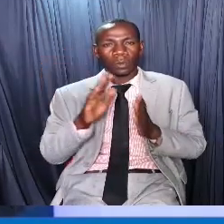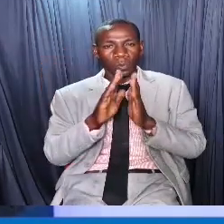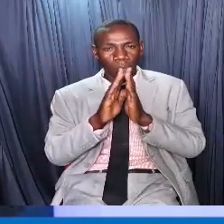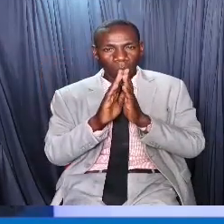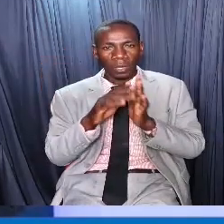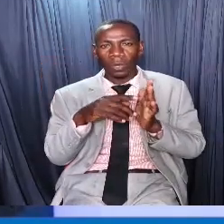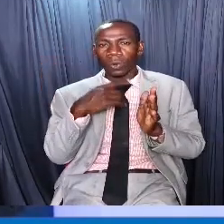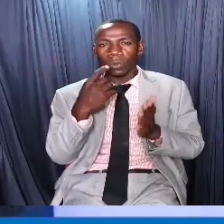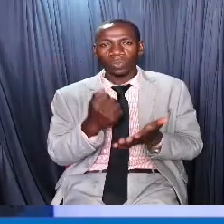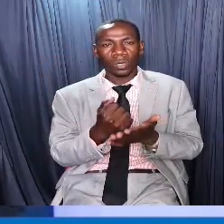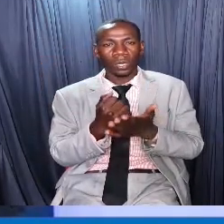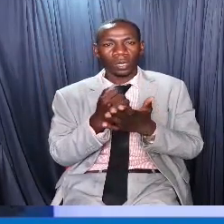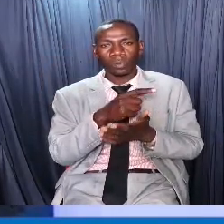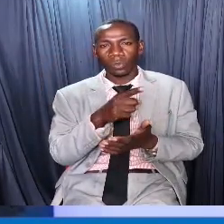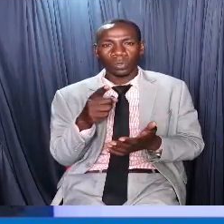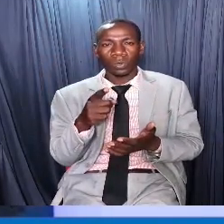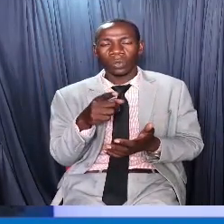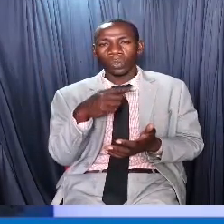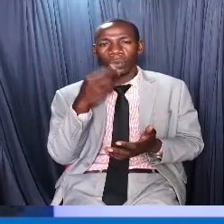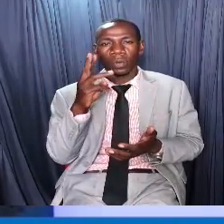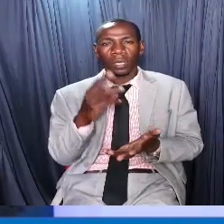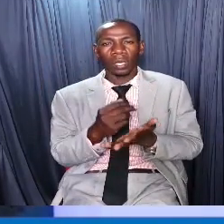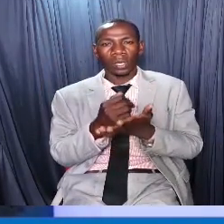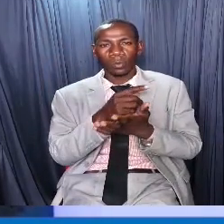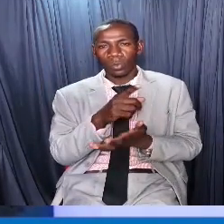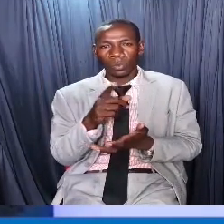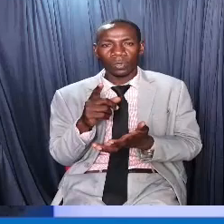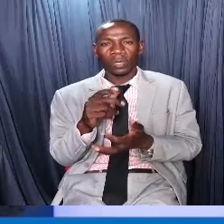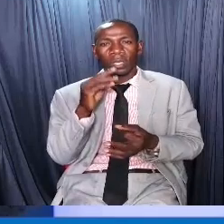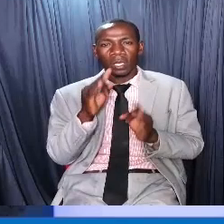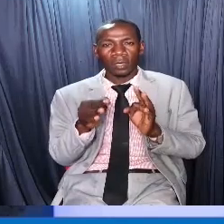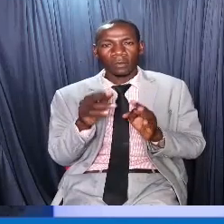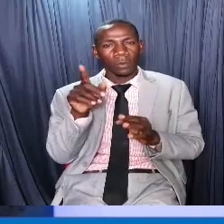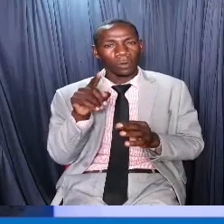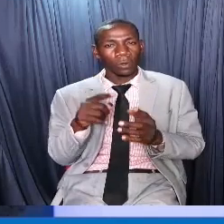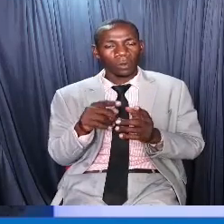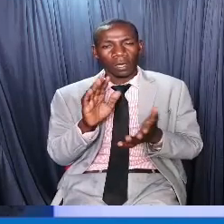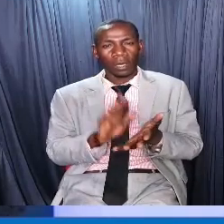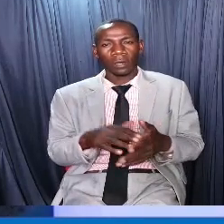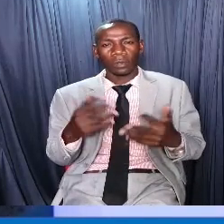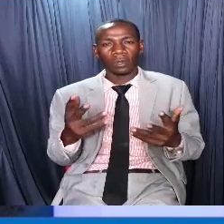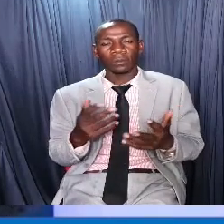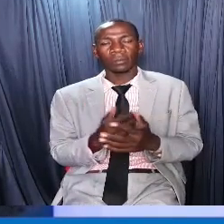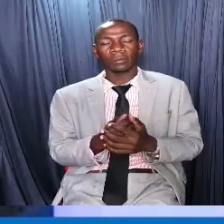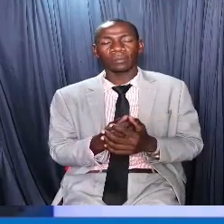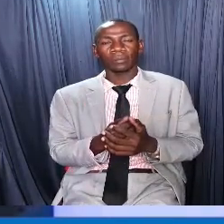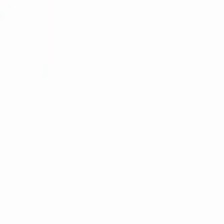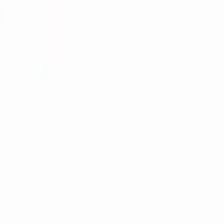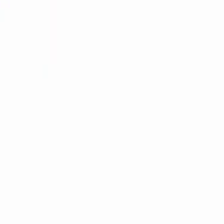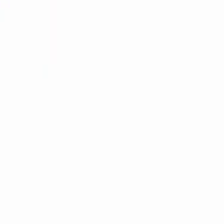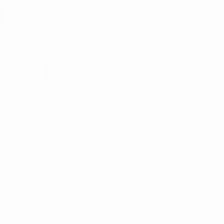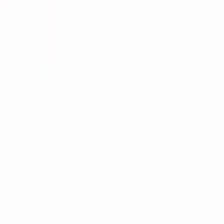nani? Whom will you pray unto? Utamuomba nani? Whom will you pray unto? Hallelujah. Hallelujah. Ndio